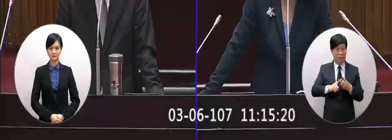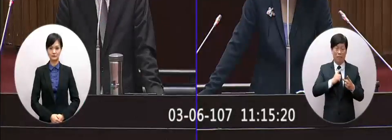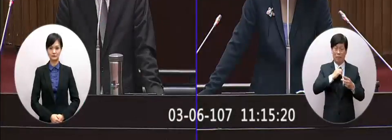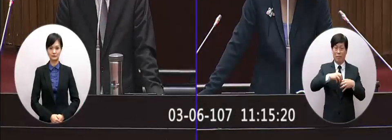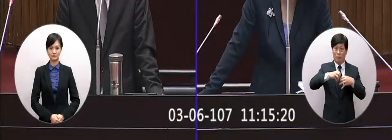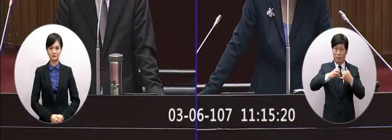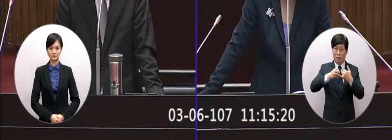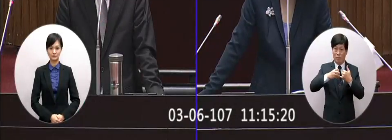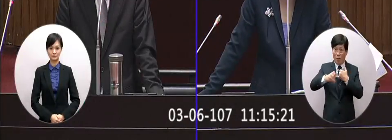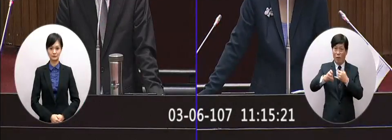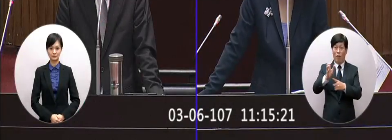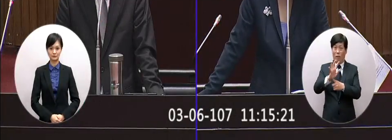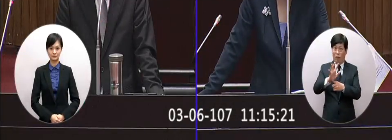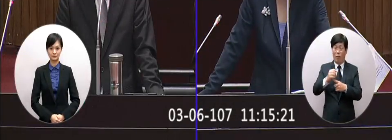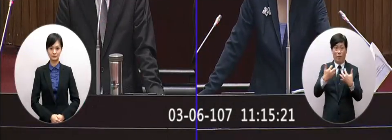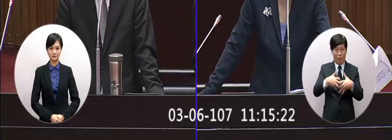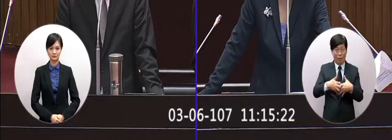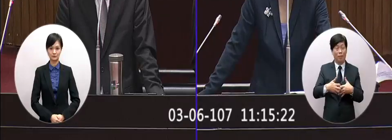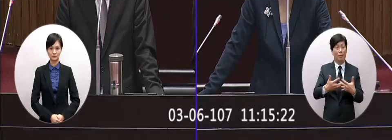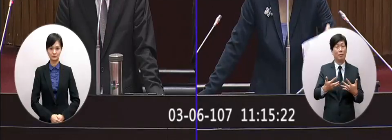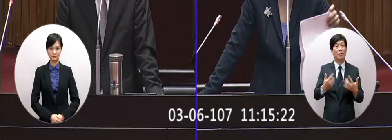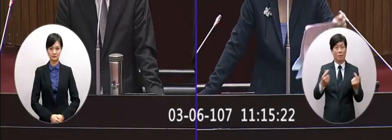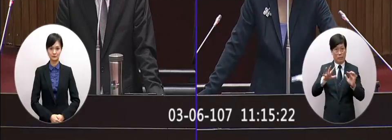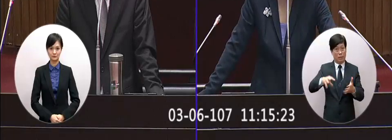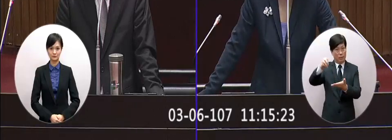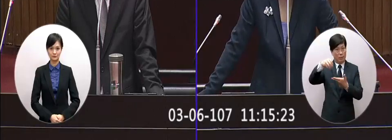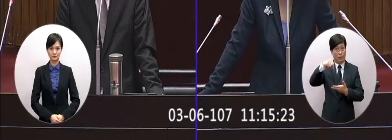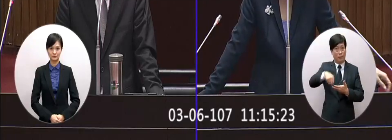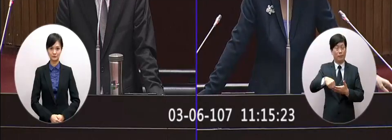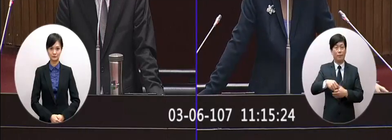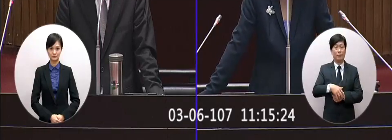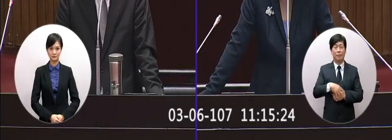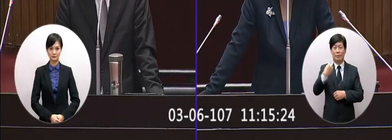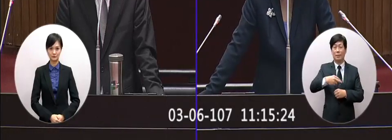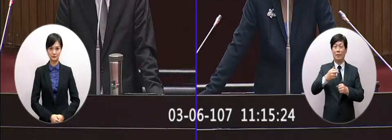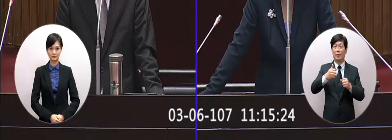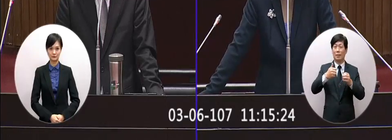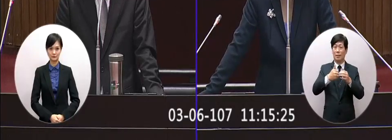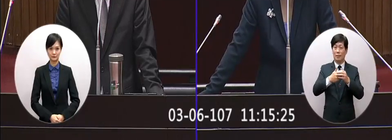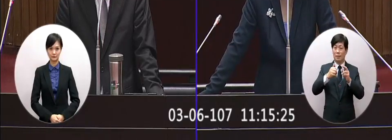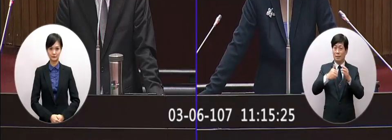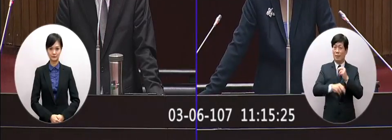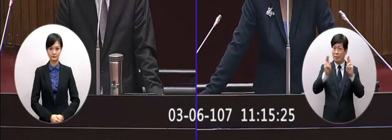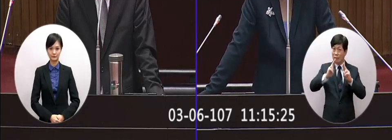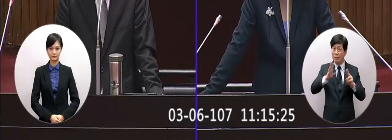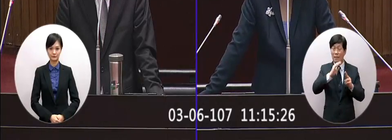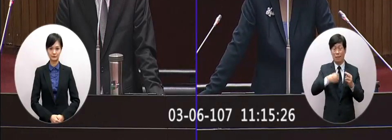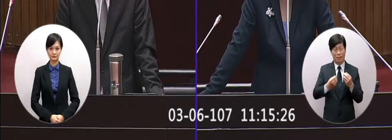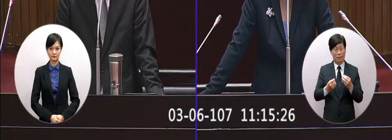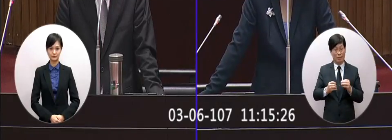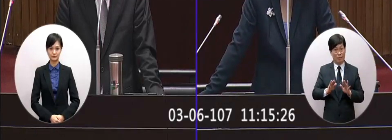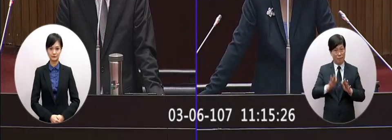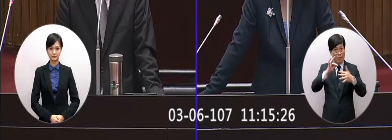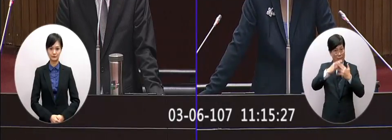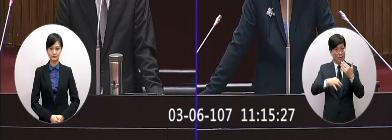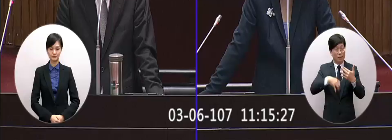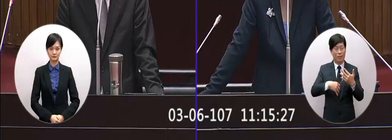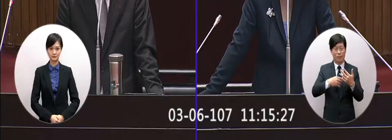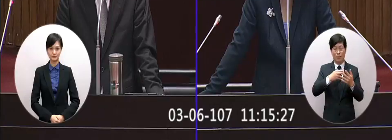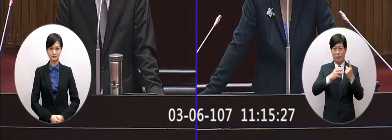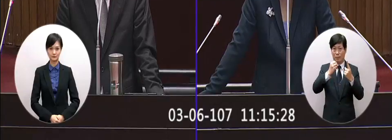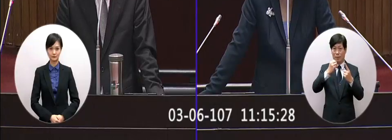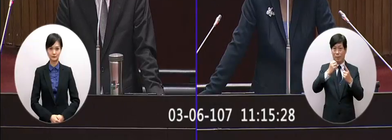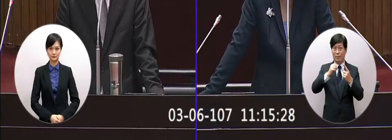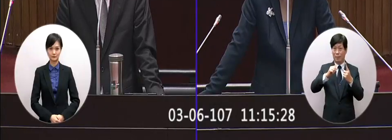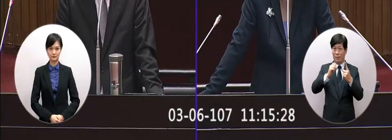还有离岸风机。好了，包括你现在所送进来的再生能源发展条例当中呢，你也要求在